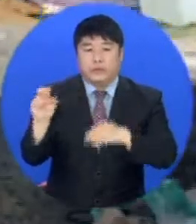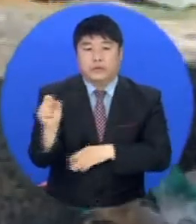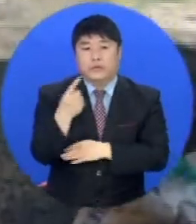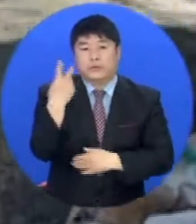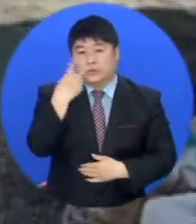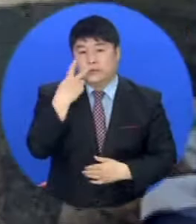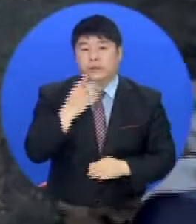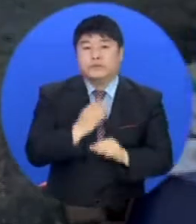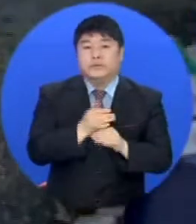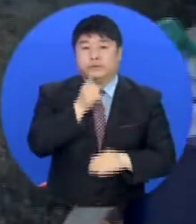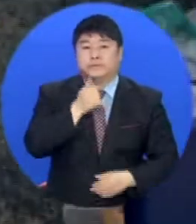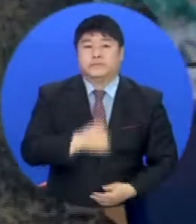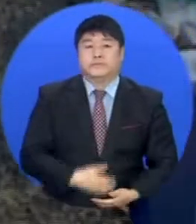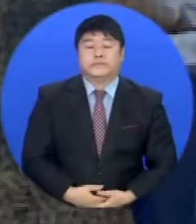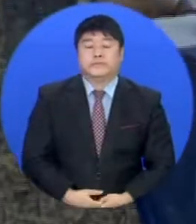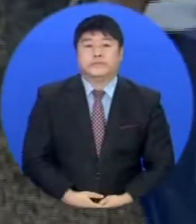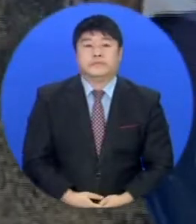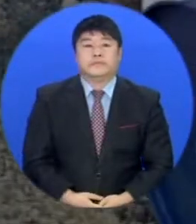조사하고 있습니다.